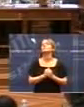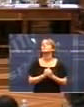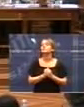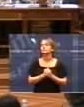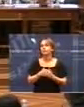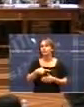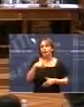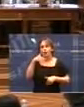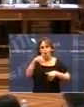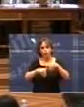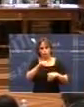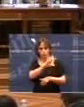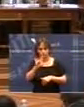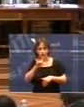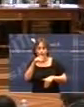Vaig en contra.